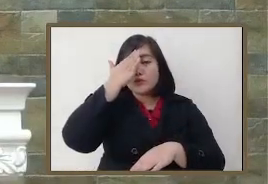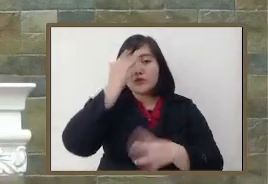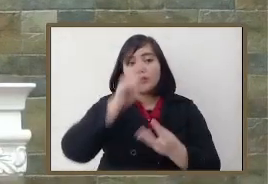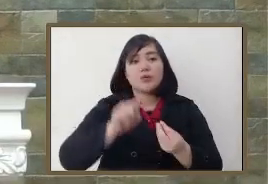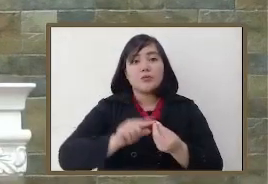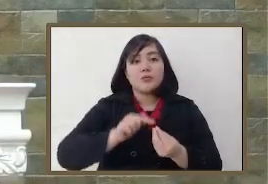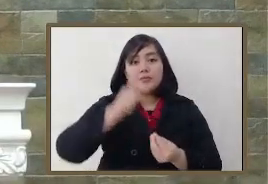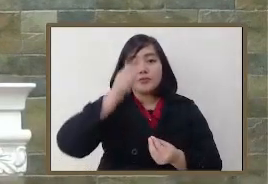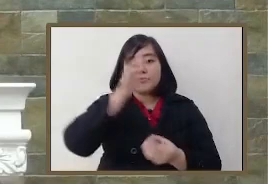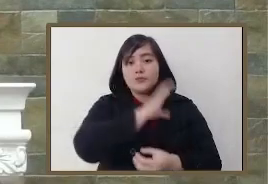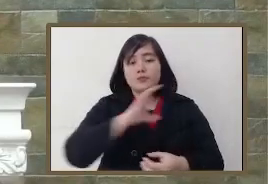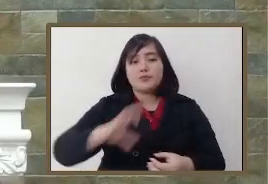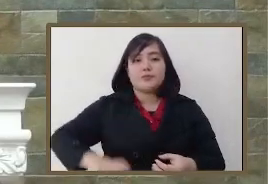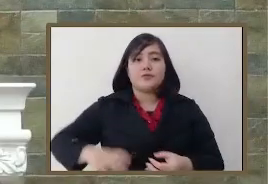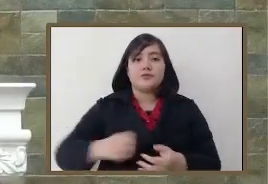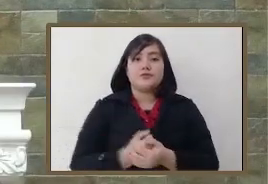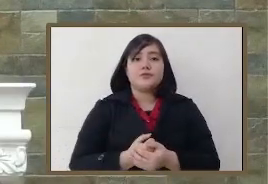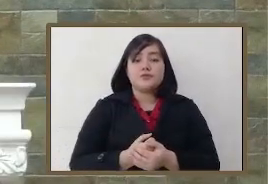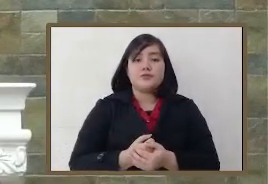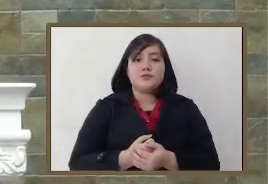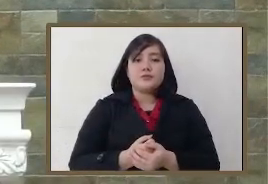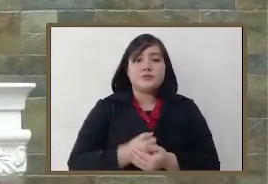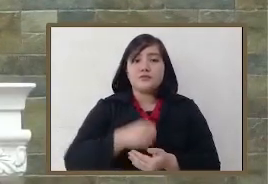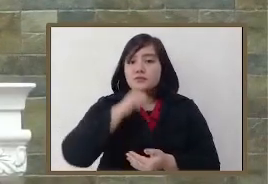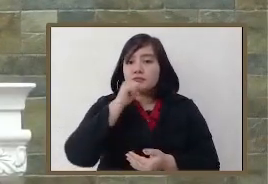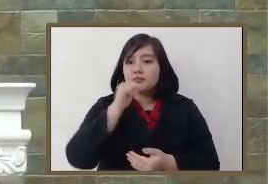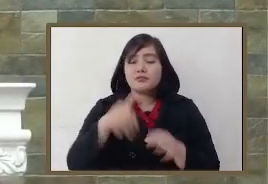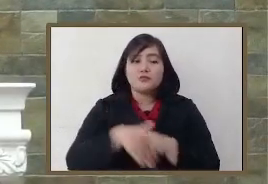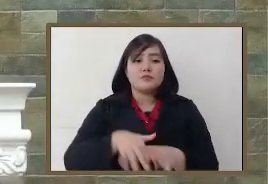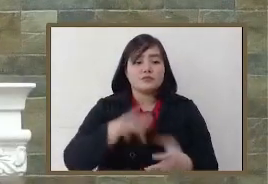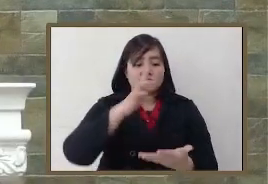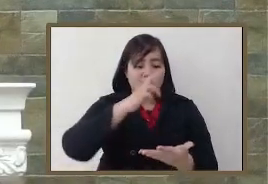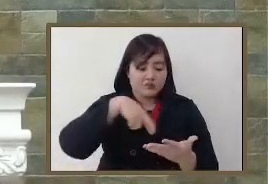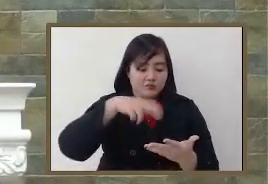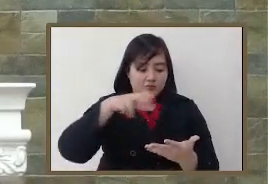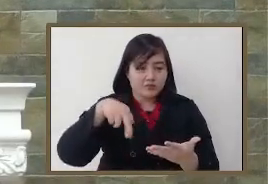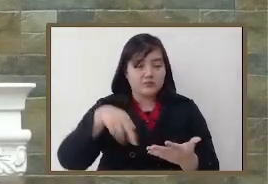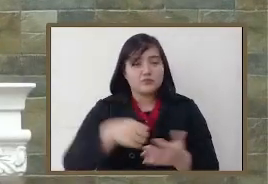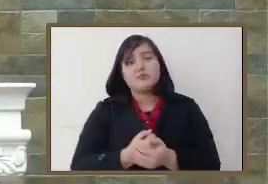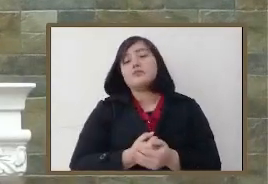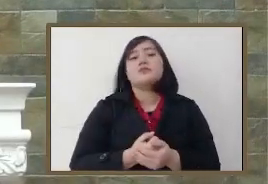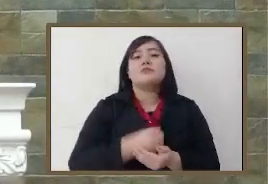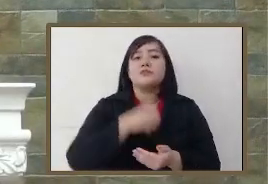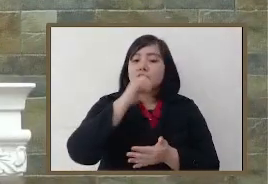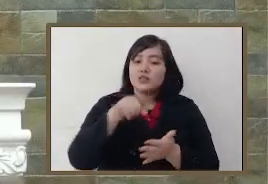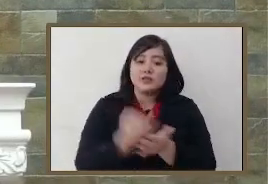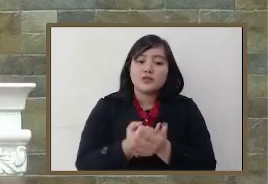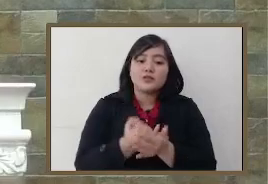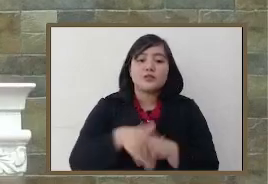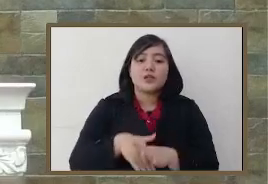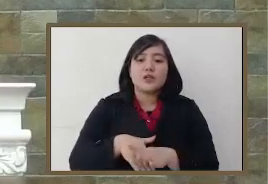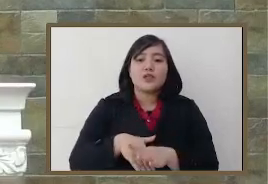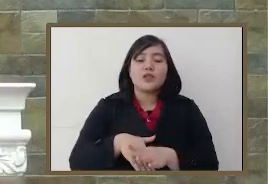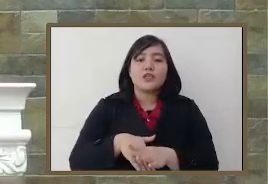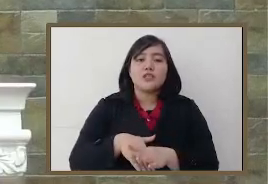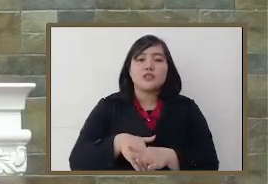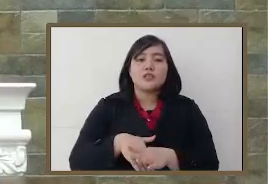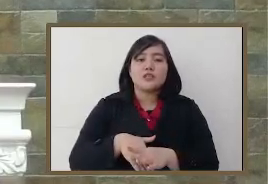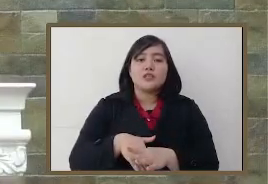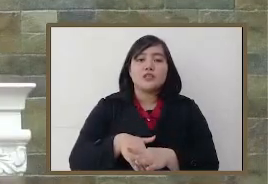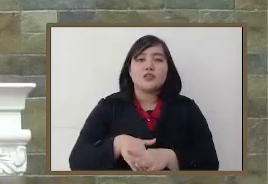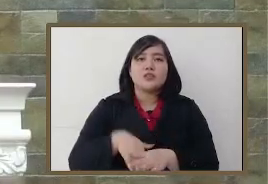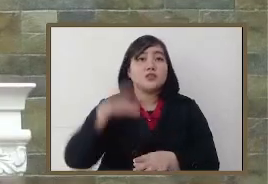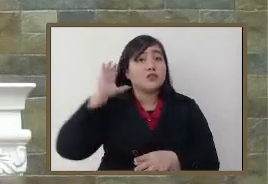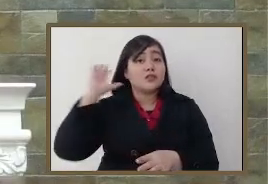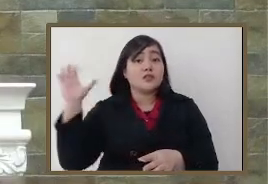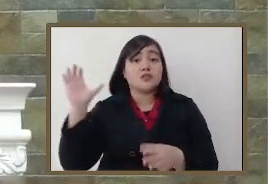You see, hindi ho sa pagbabasa. Hindi lamang po, mga kapatid, sa pakikinig. Hindi lamang po, mga kapatid.